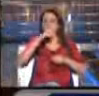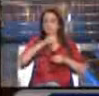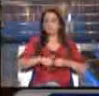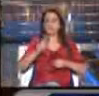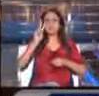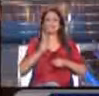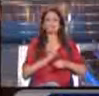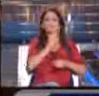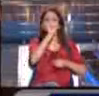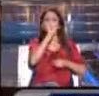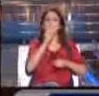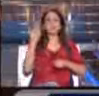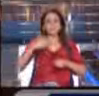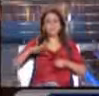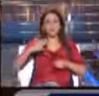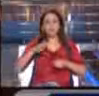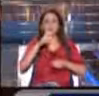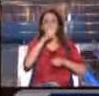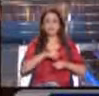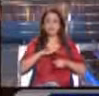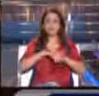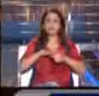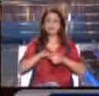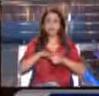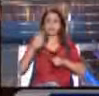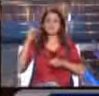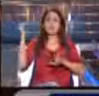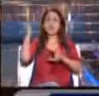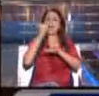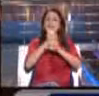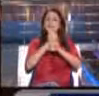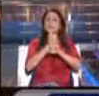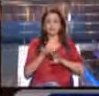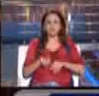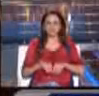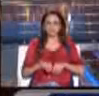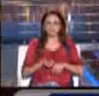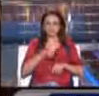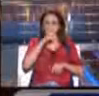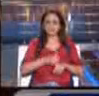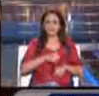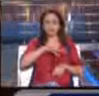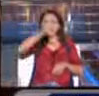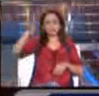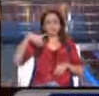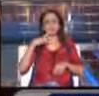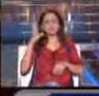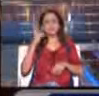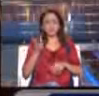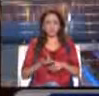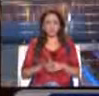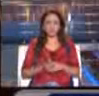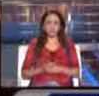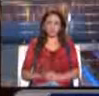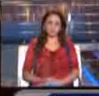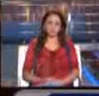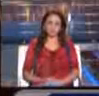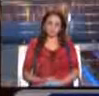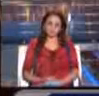الحدث كبير برضه والعدد واحساسه بالغدر اللي حصل له. فانا بس اخر حاجه هقولها